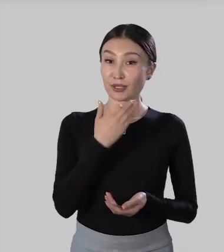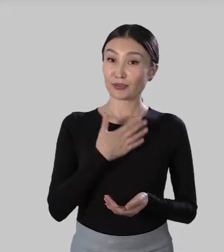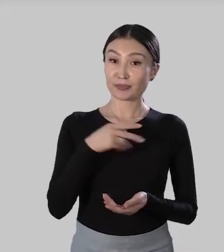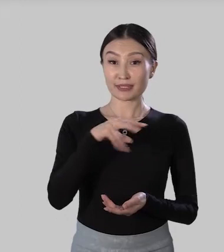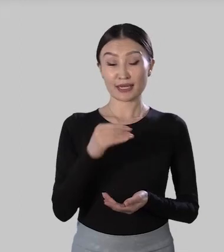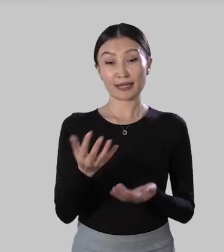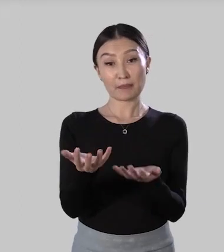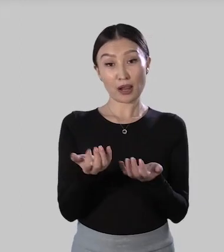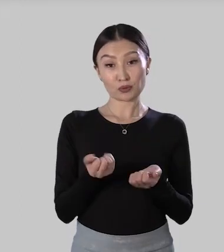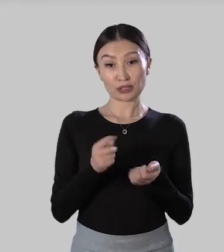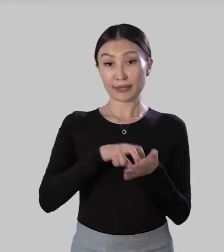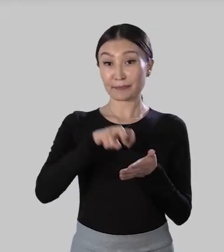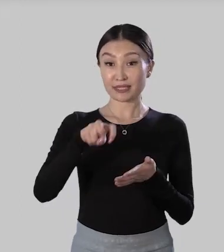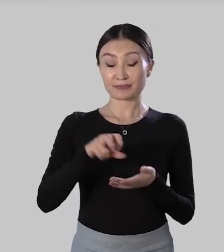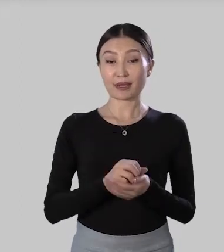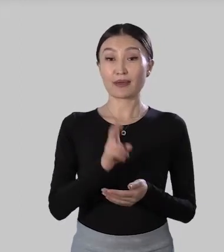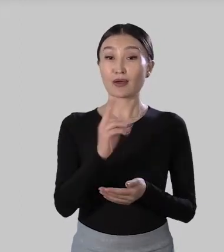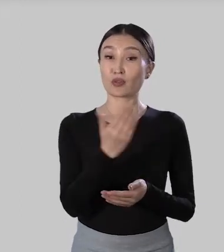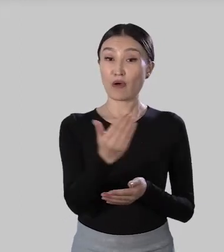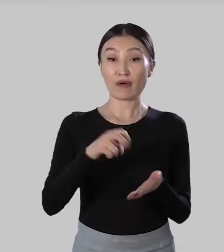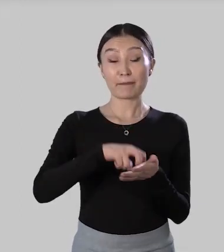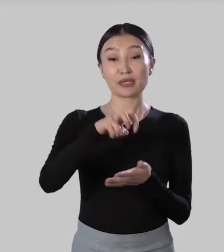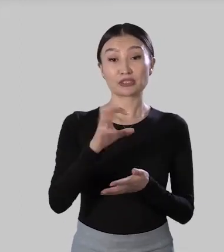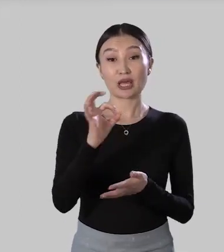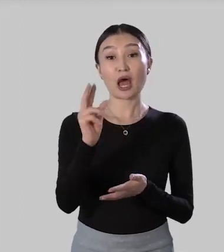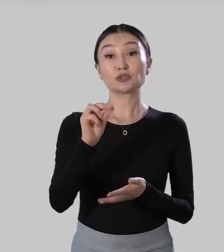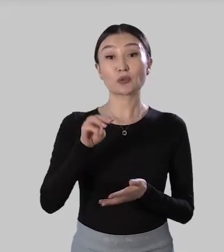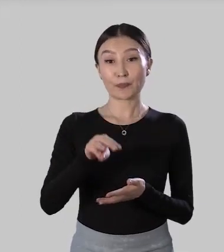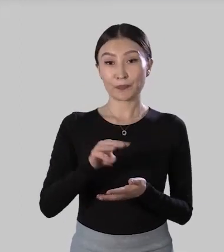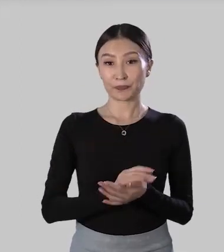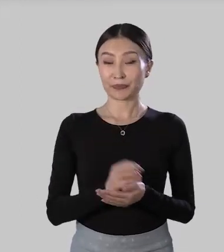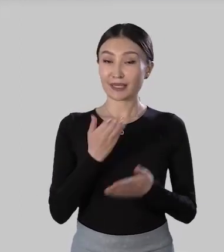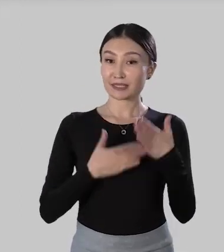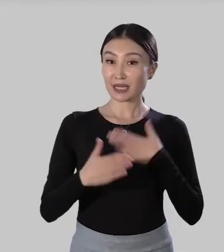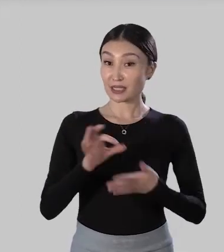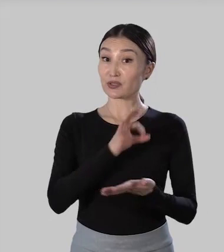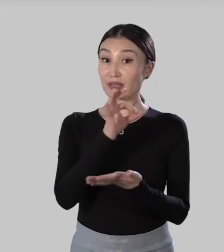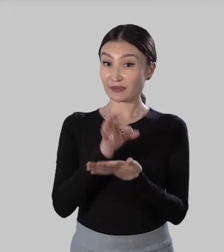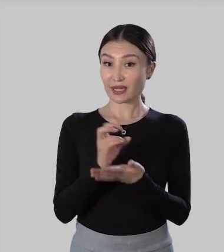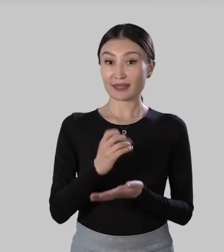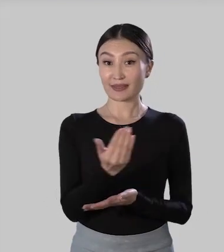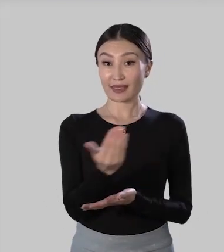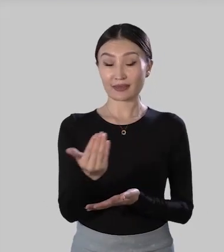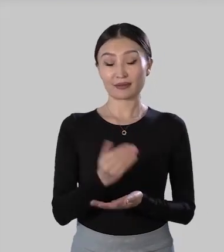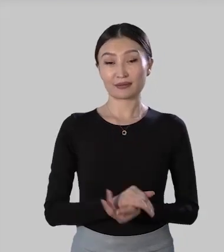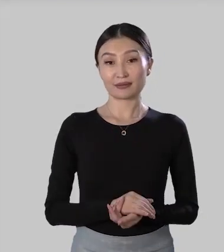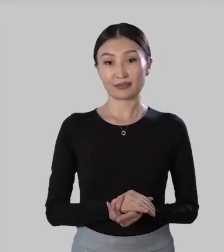Любите ли вы получать письма? Кто вам пишет и о чем? С радостью ли вы отвечаете на